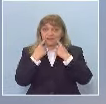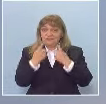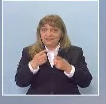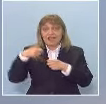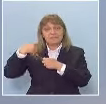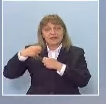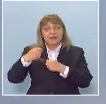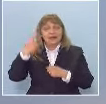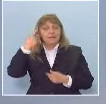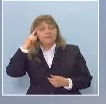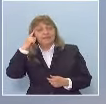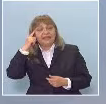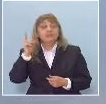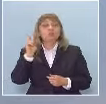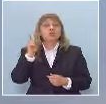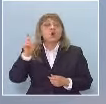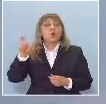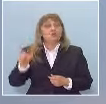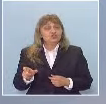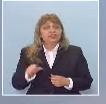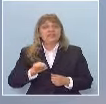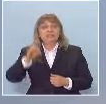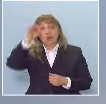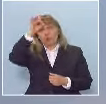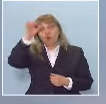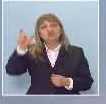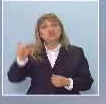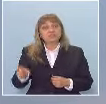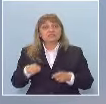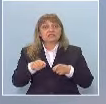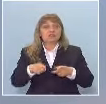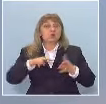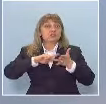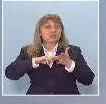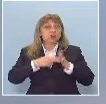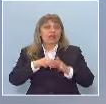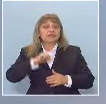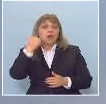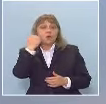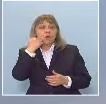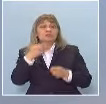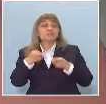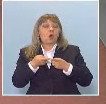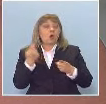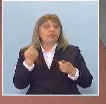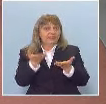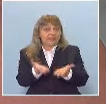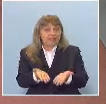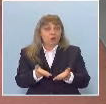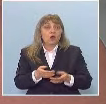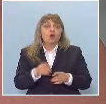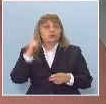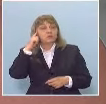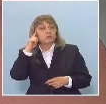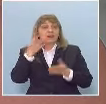репортажа мнението на учителите и на учениците за този проект и за ползите от него. Според вас, с какво ще помогне